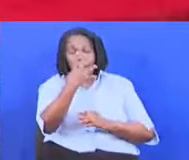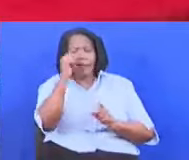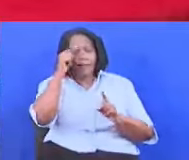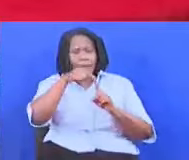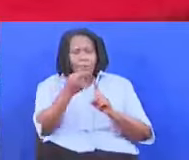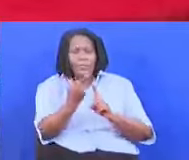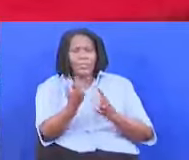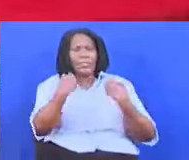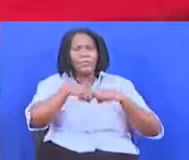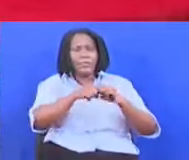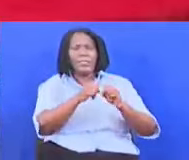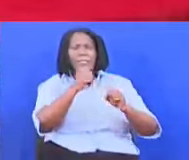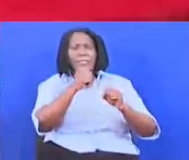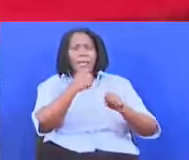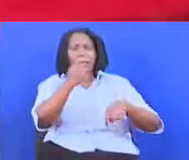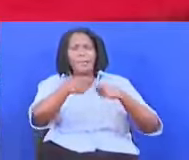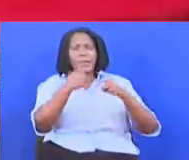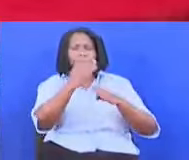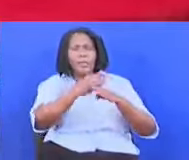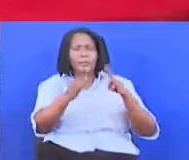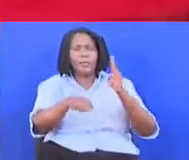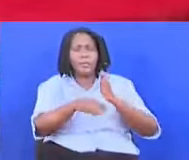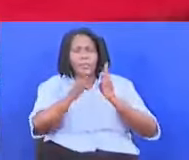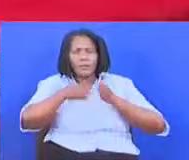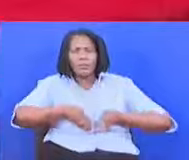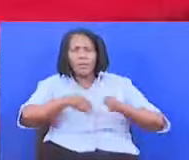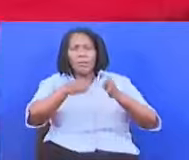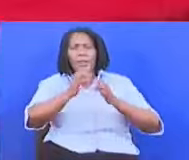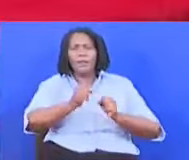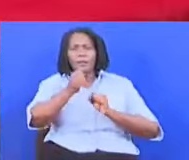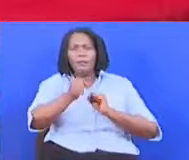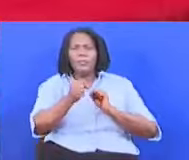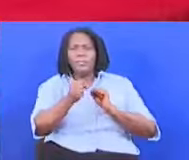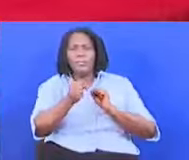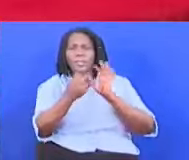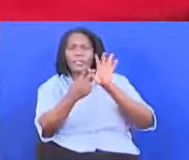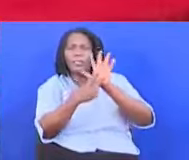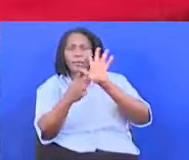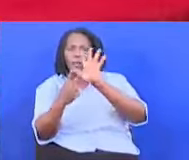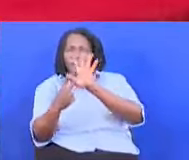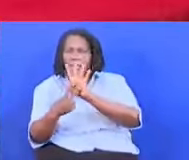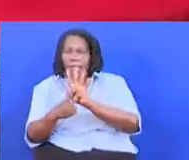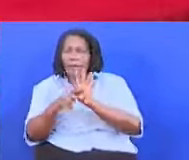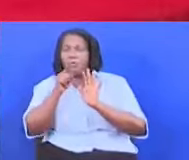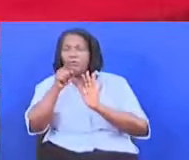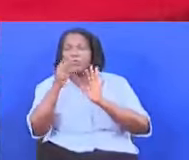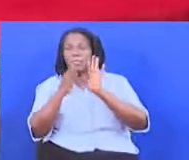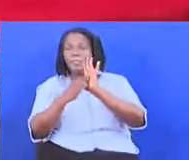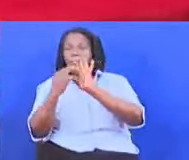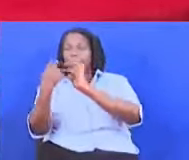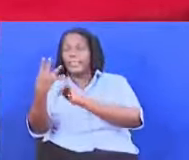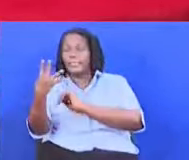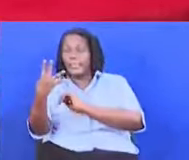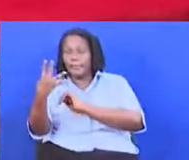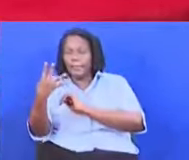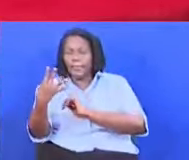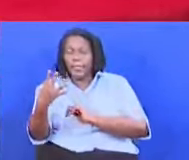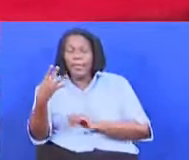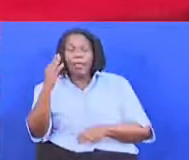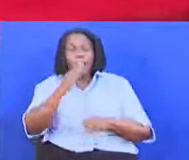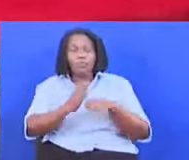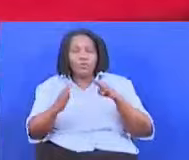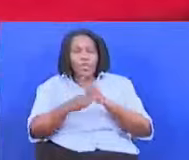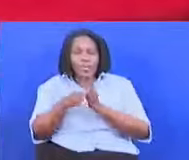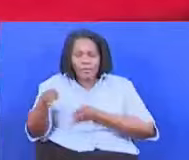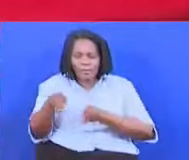ya kutekeleza miradi ya ujenzi wa barabara zenye urefu wa kilomita 77.94 na ujenzi wa